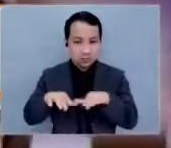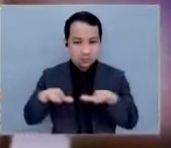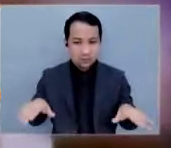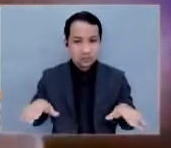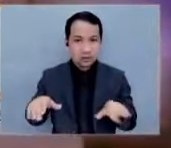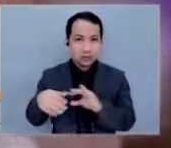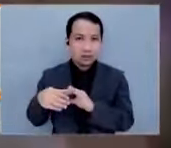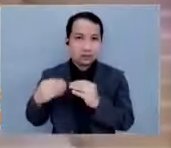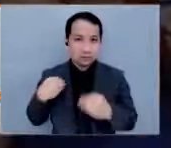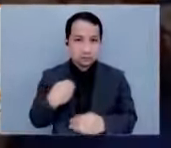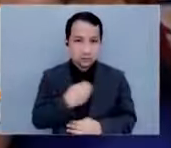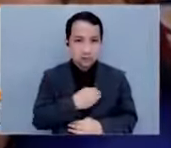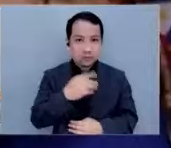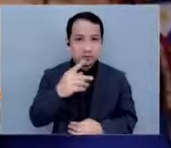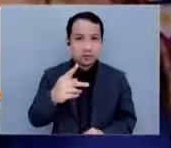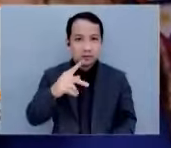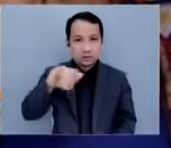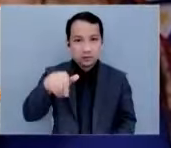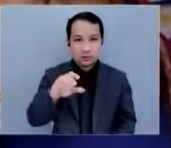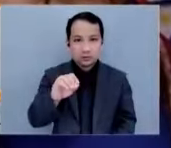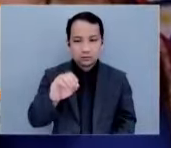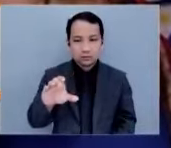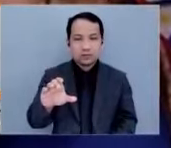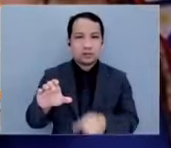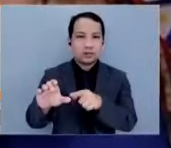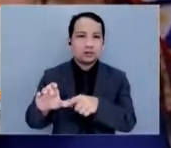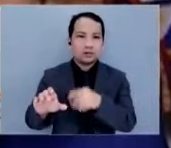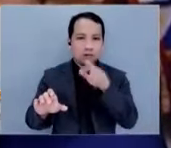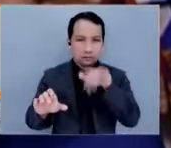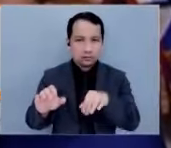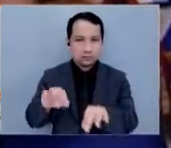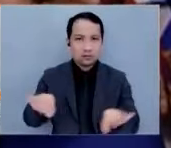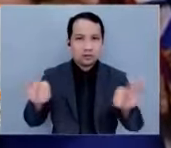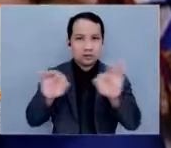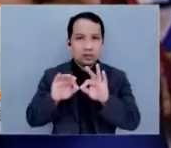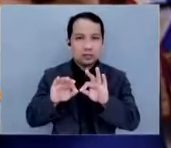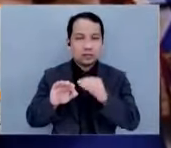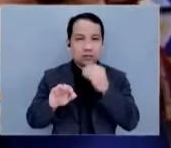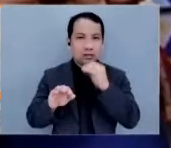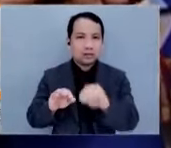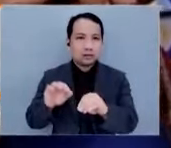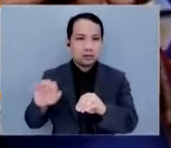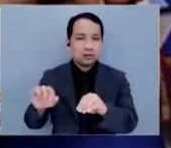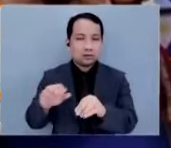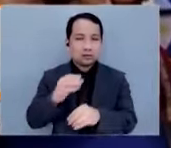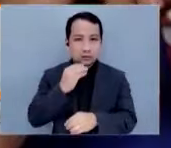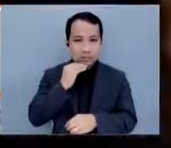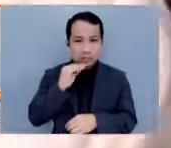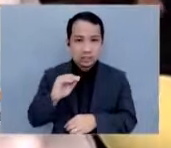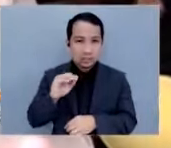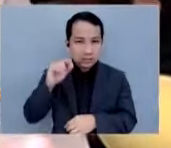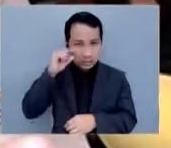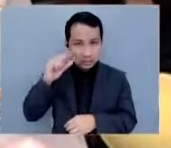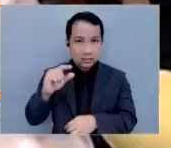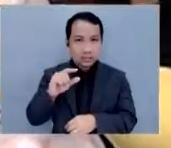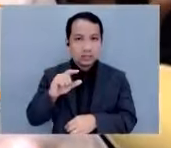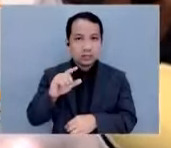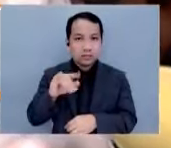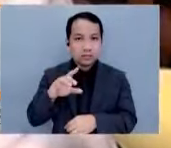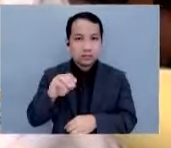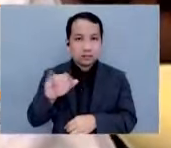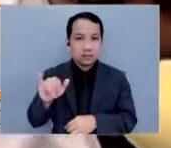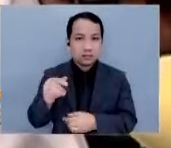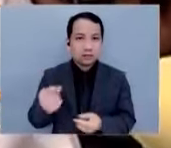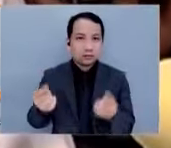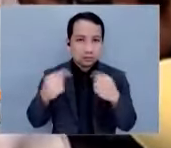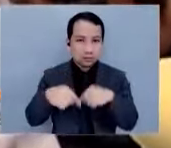of Jesus Christ. Giit ni Zubiri, dapat may isuhan muna ng show cause order si Kibuloy. All she has to do is come up with another